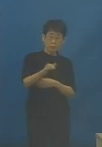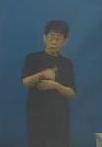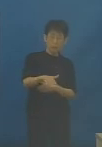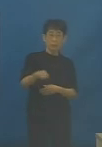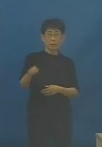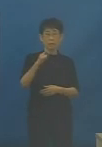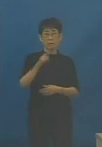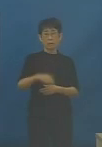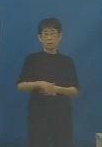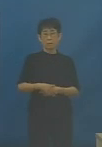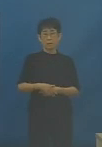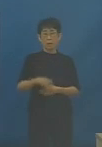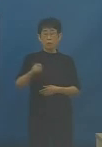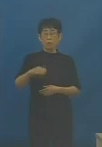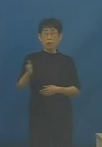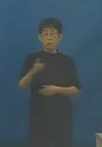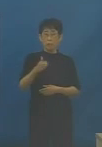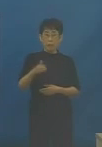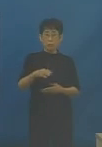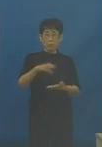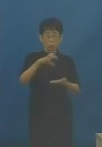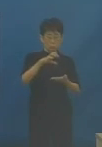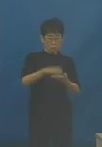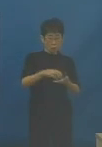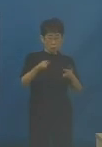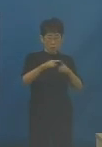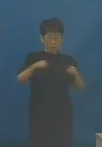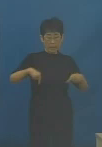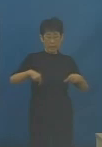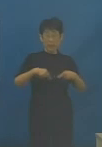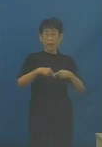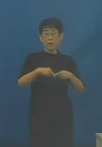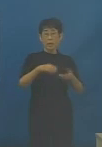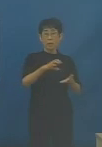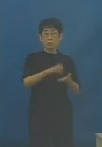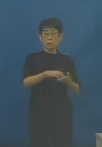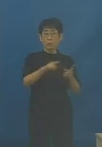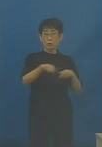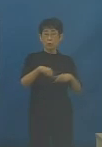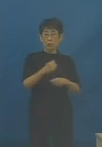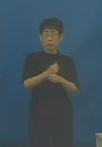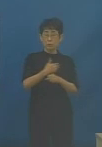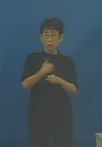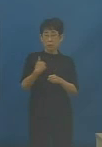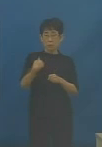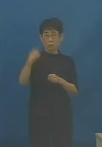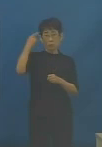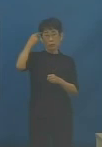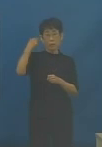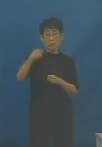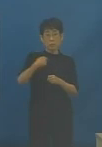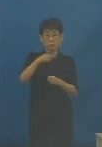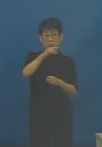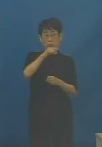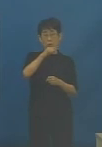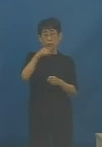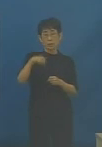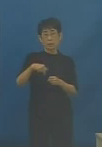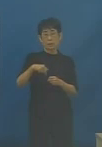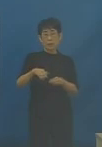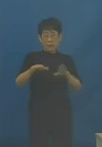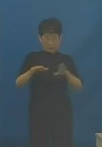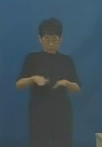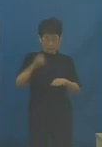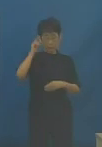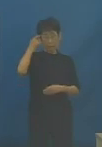々はその程度の証明力はそれで作れると思ってまして、そうしたやり方を今考えたところであります